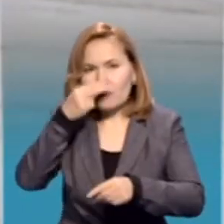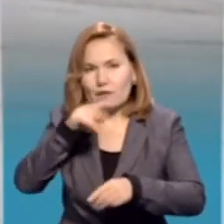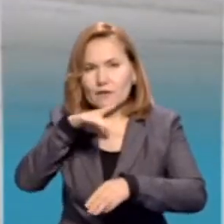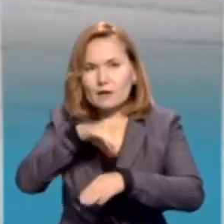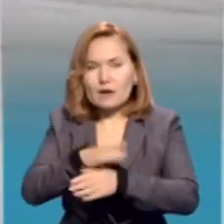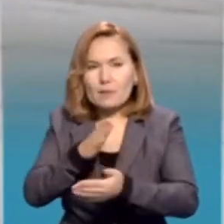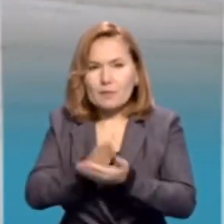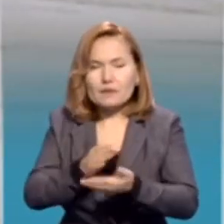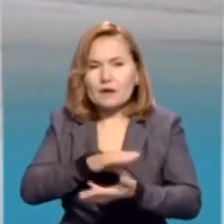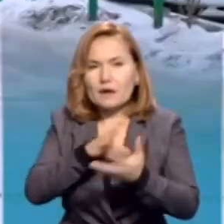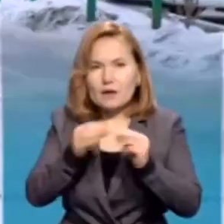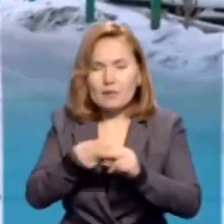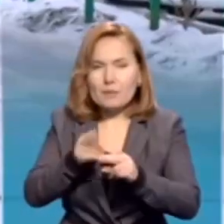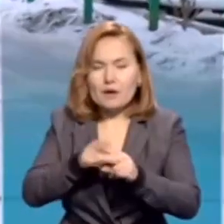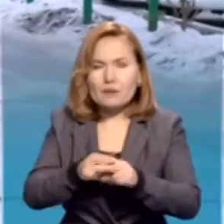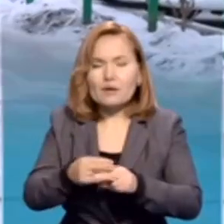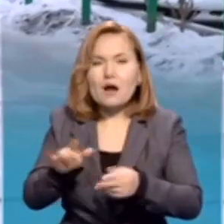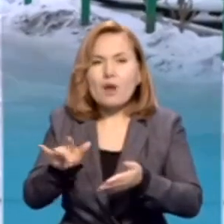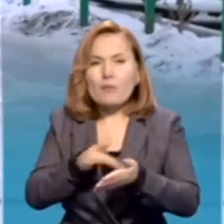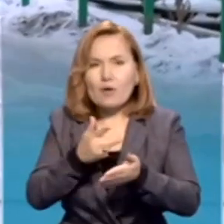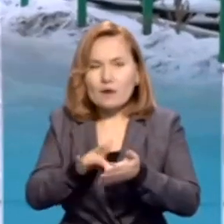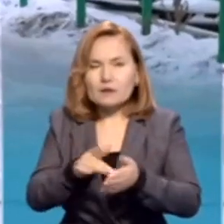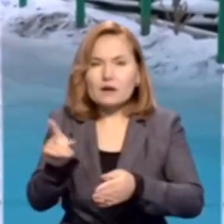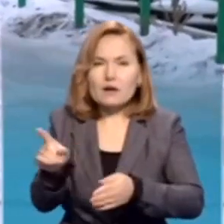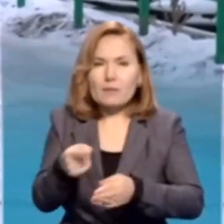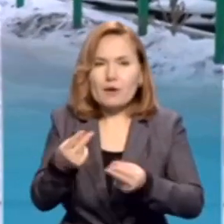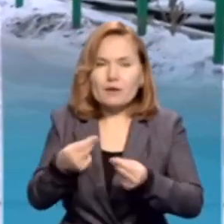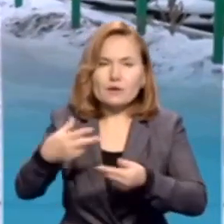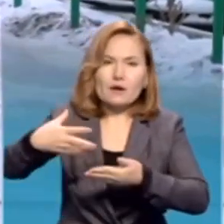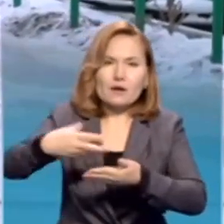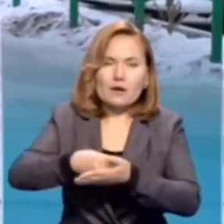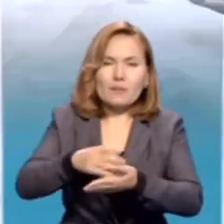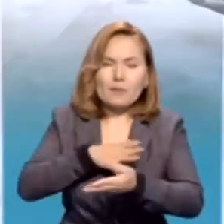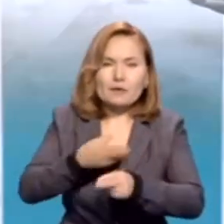берушіге келтірілген шығын толық өтелді. Бас бостандығынан айырылған